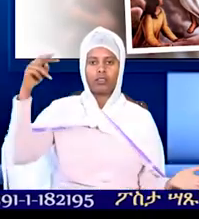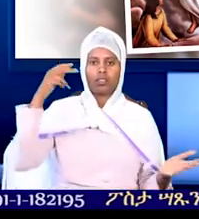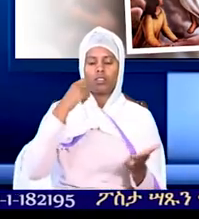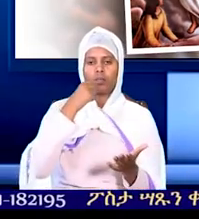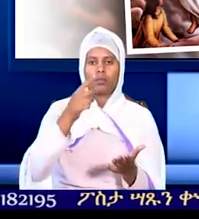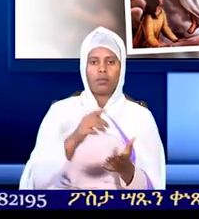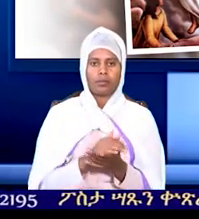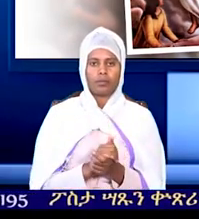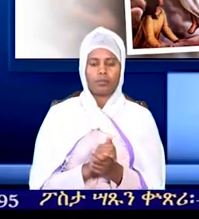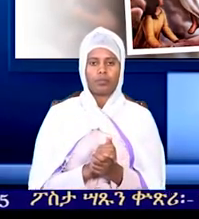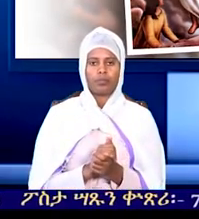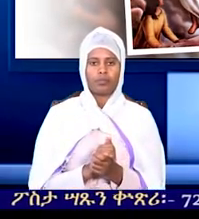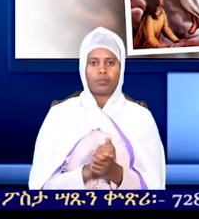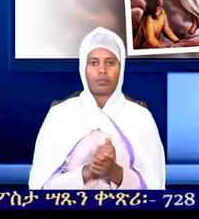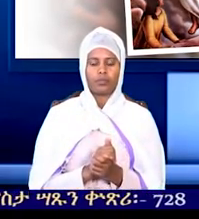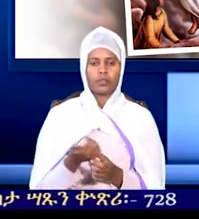እግዚኣብሔር ተሰአበለ